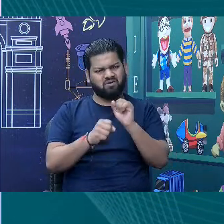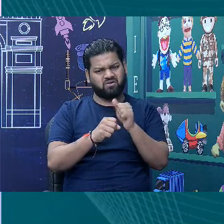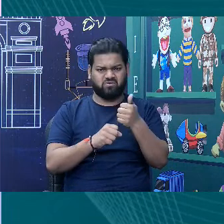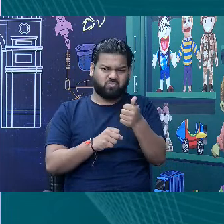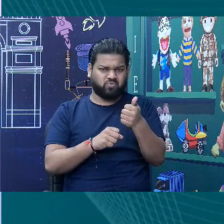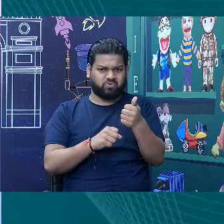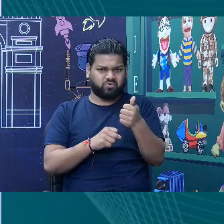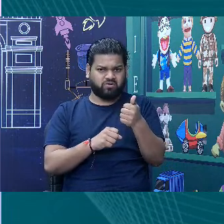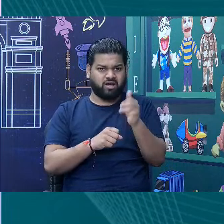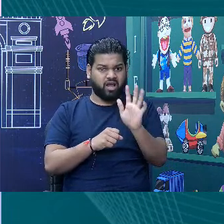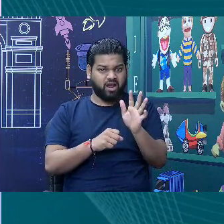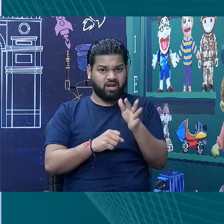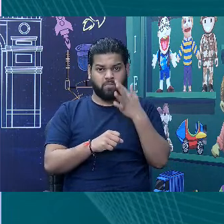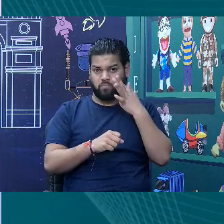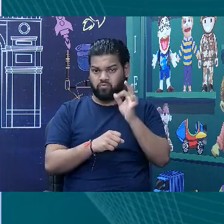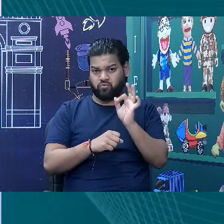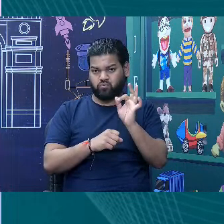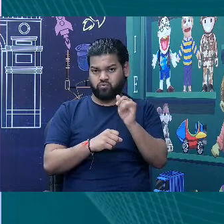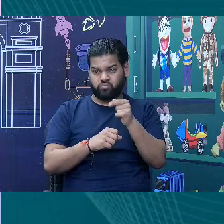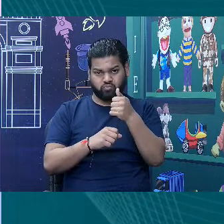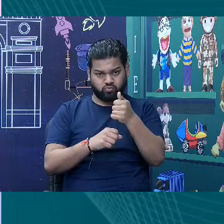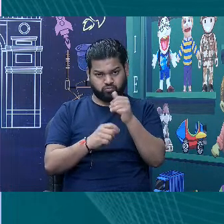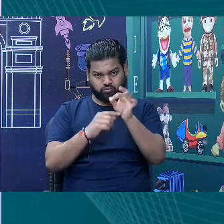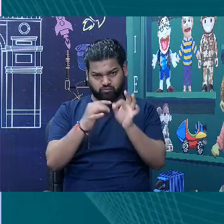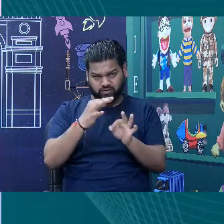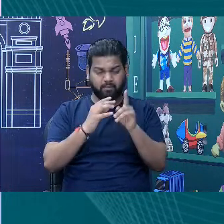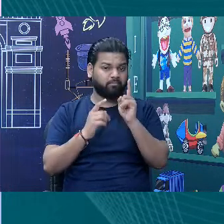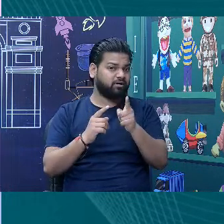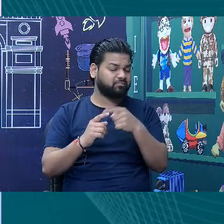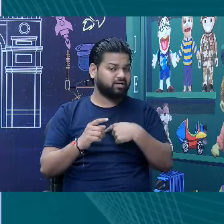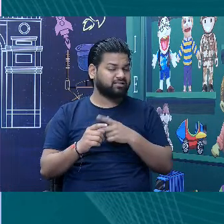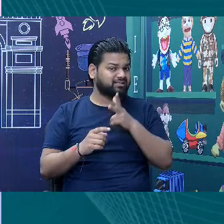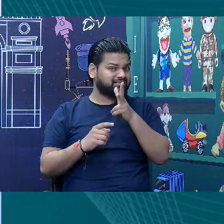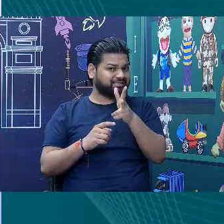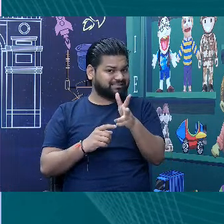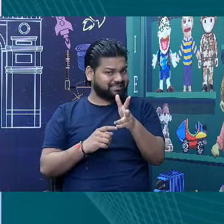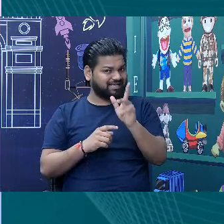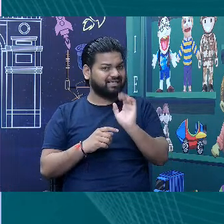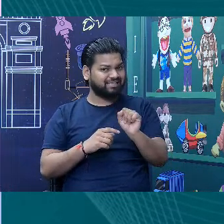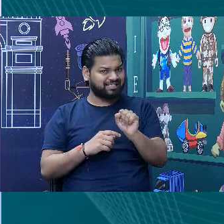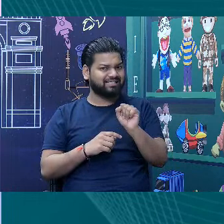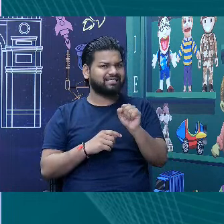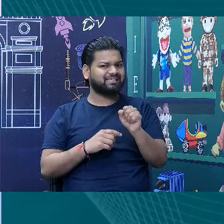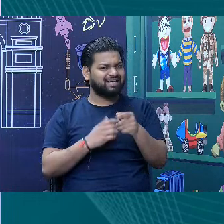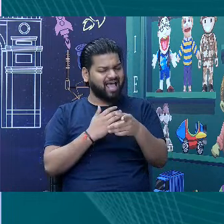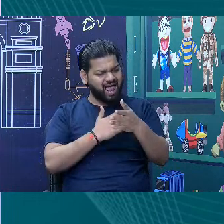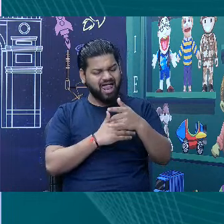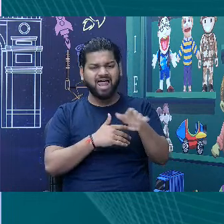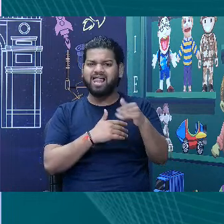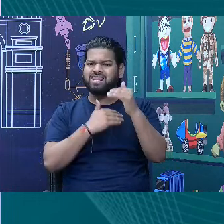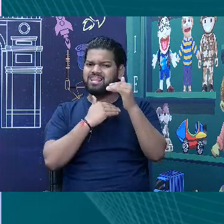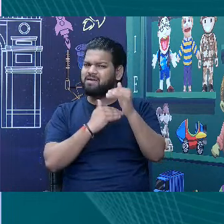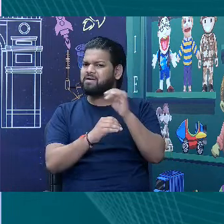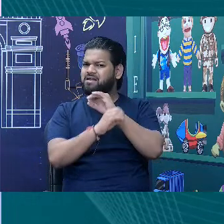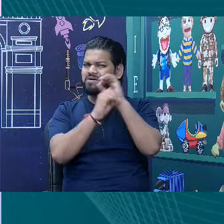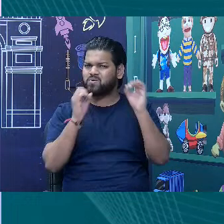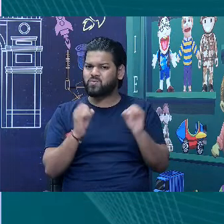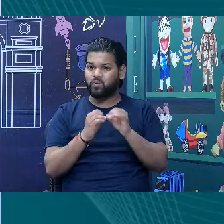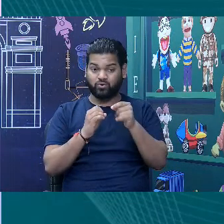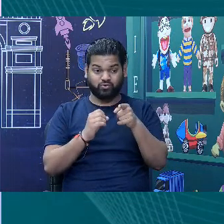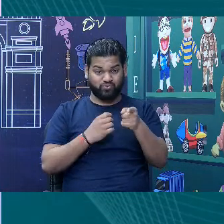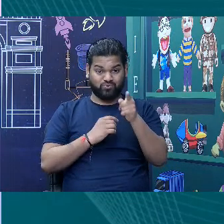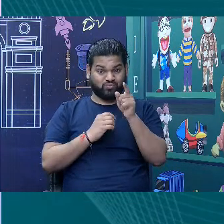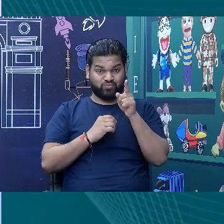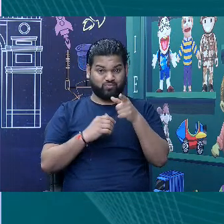मैथमेटिक्स and you are living in a wheelchair, that is perfectly all right. Just focus on mathematics and achieve the greatest things that you